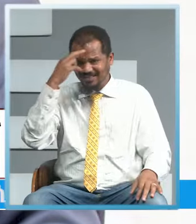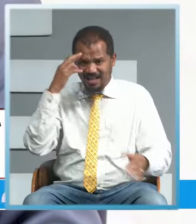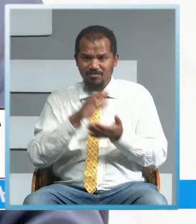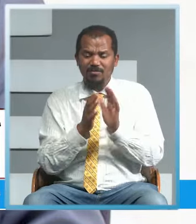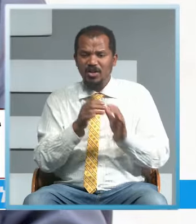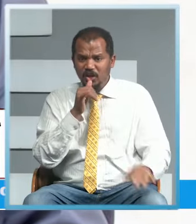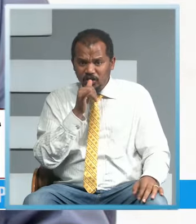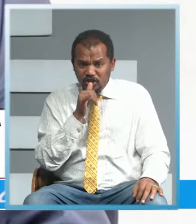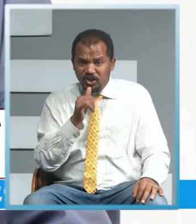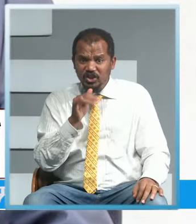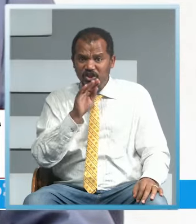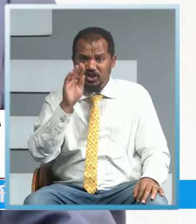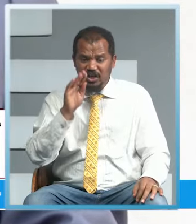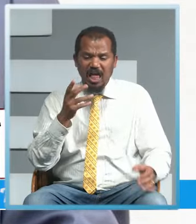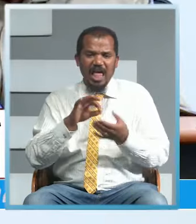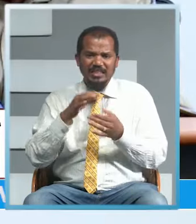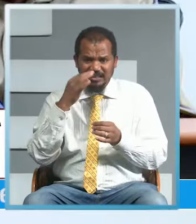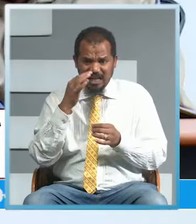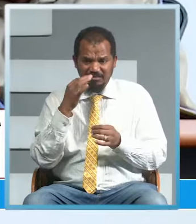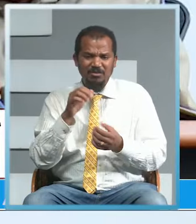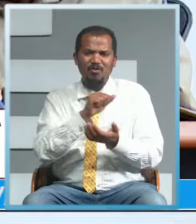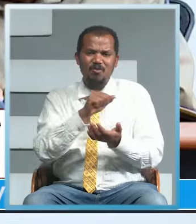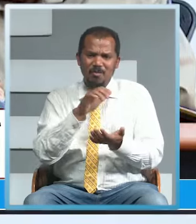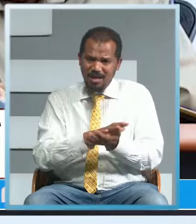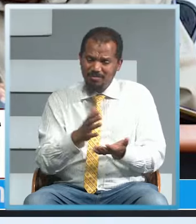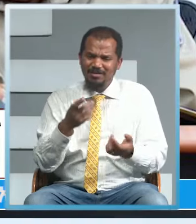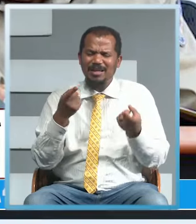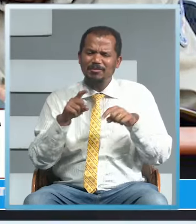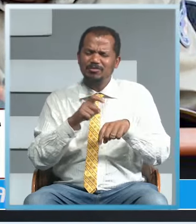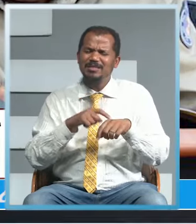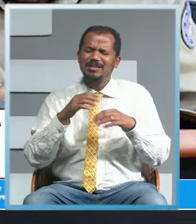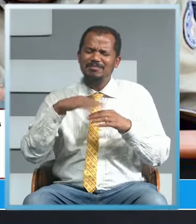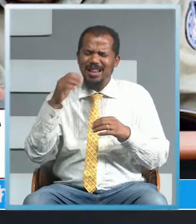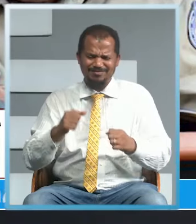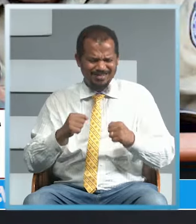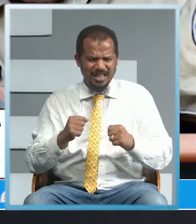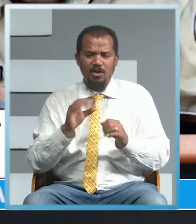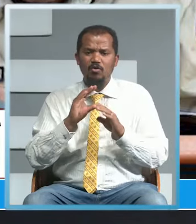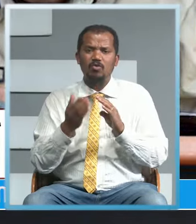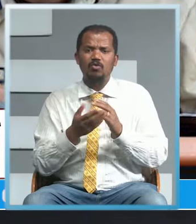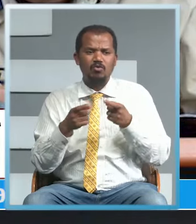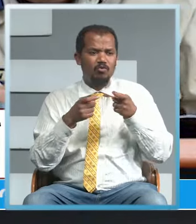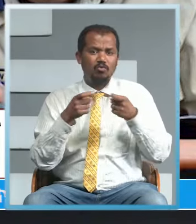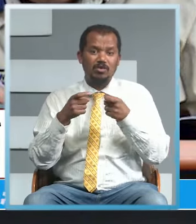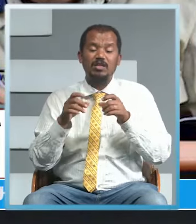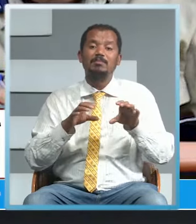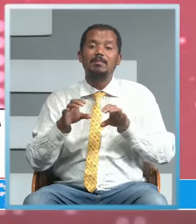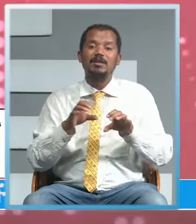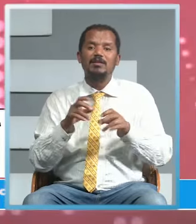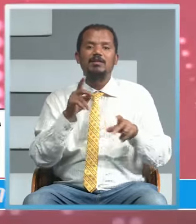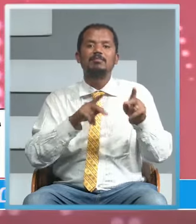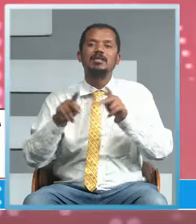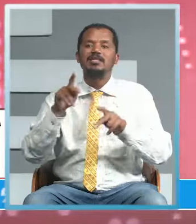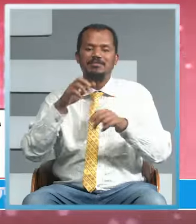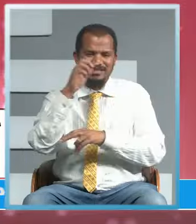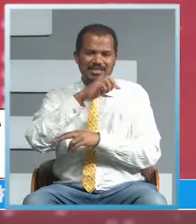መስፋፋት መንስኤ በሆኑ ሺሻ ማስጨሻ፣ ጫት ማስቃሚያ፣ ቁማር ቤቶች ላይ ከመቼውም ጊዜ በተጠናከረ ሁኔታ ቁጥጥር